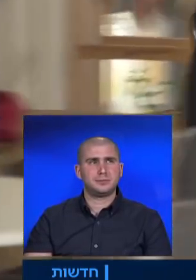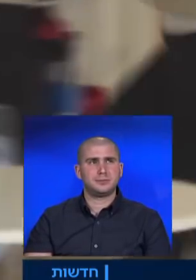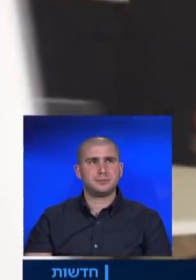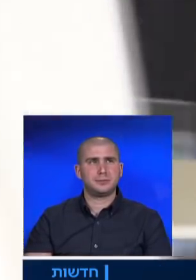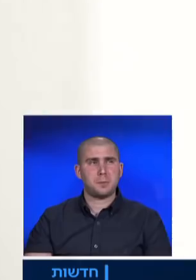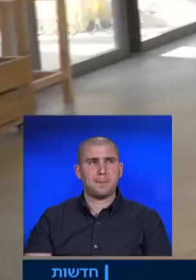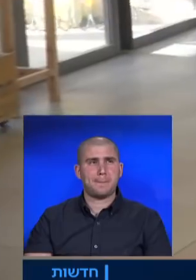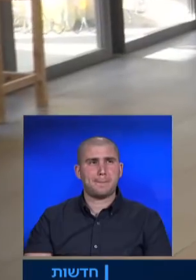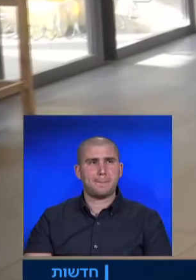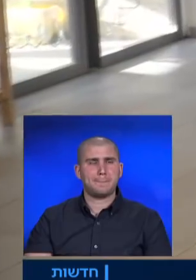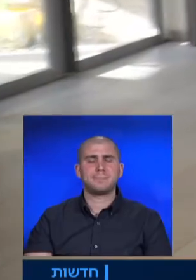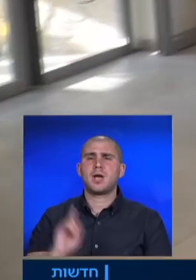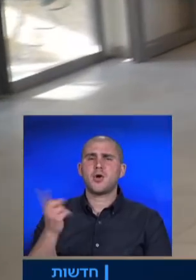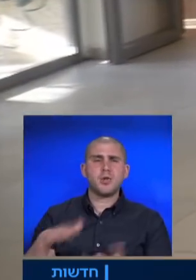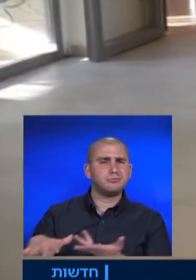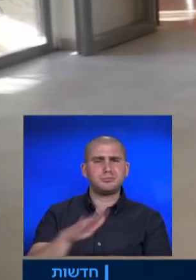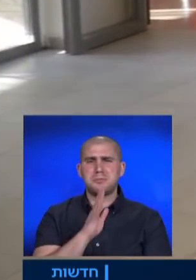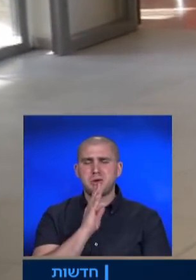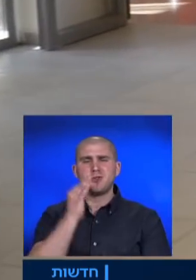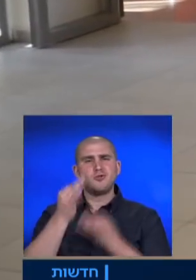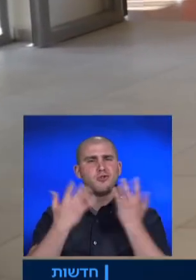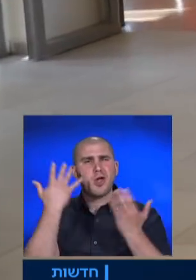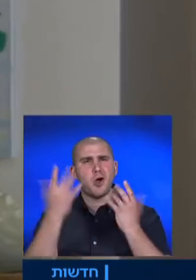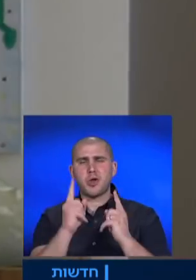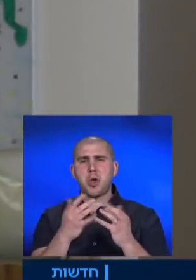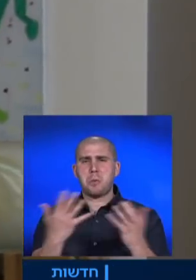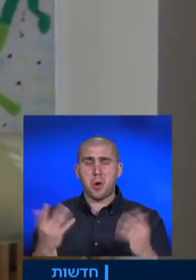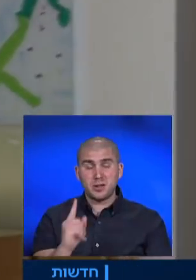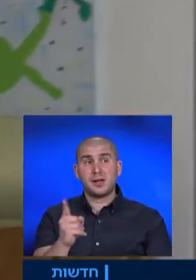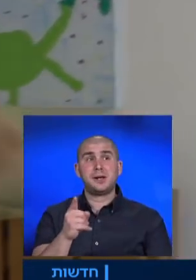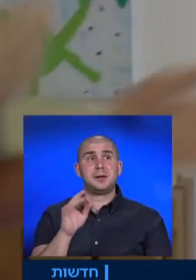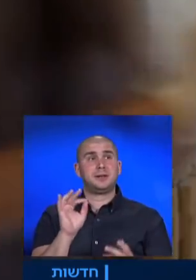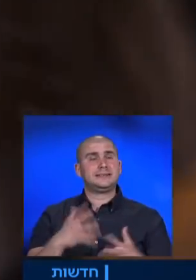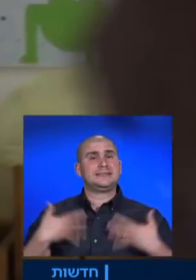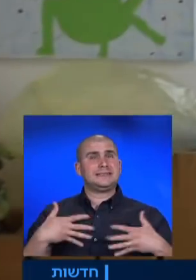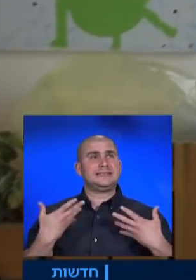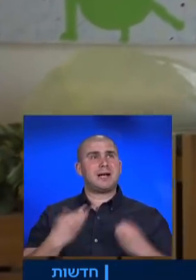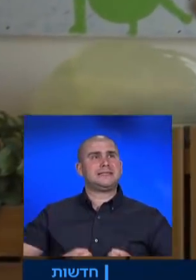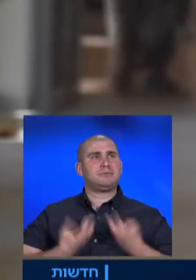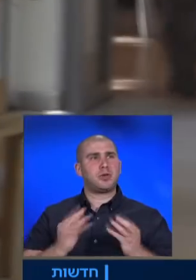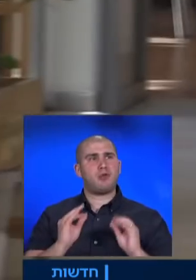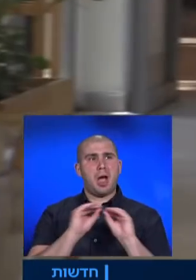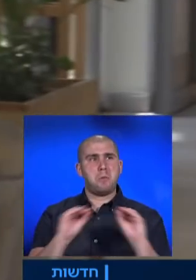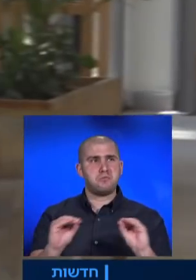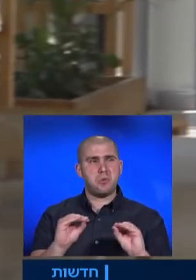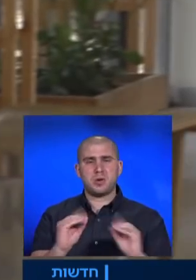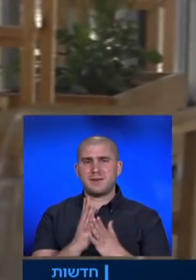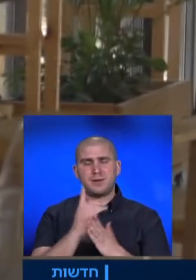כל רעשי הרקע והשאלות הלא פתורות, הרגע של השמחה הספונטנית של המורות תפס את העין.